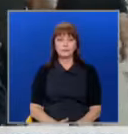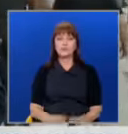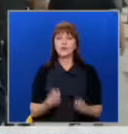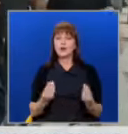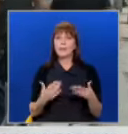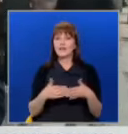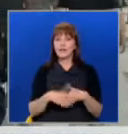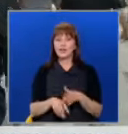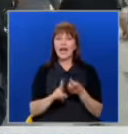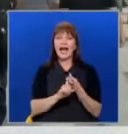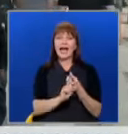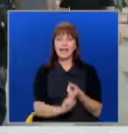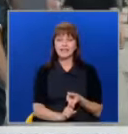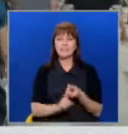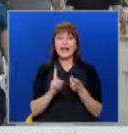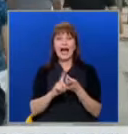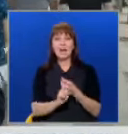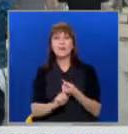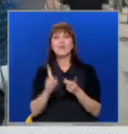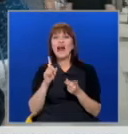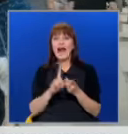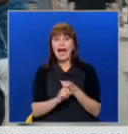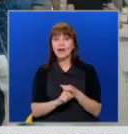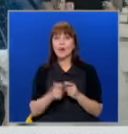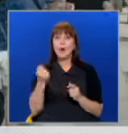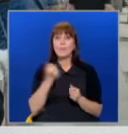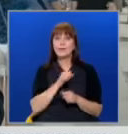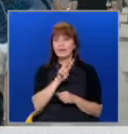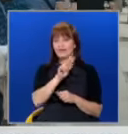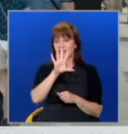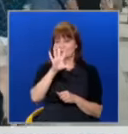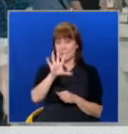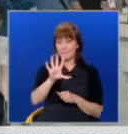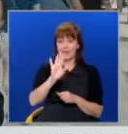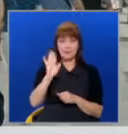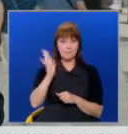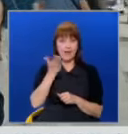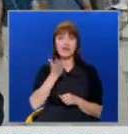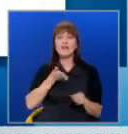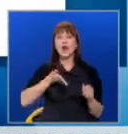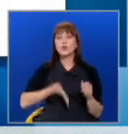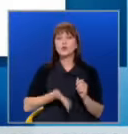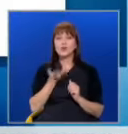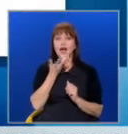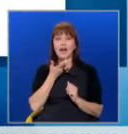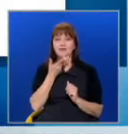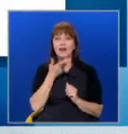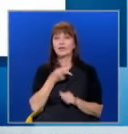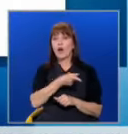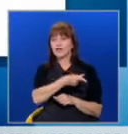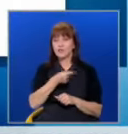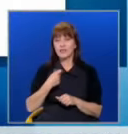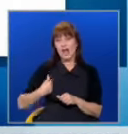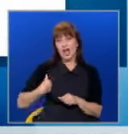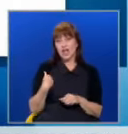Добър вечер. Красимир Каменов Къро беше убит на 25 май в Южна Африка. Тогава беше застреляна и неговата